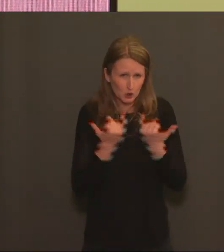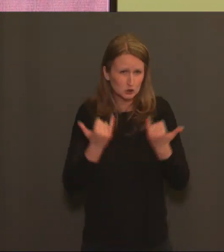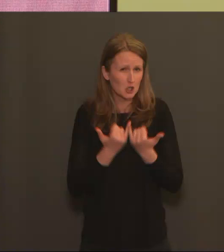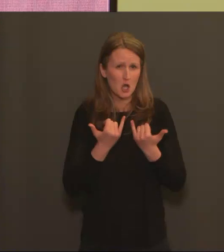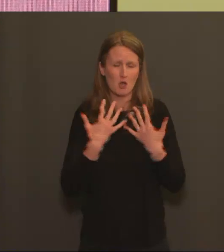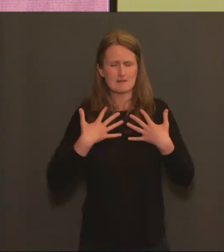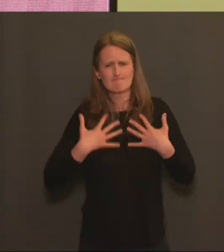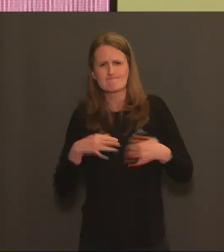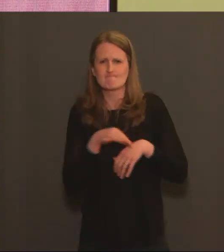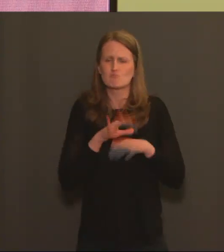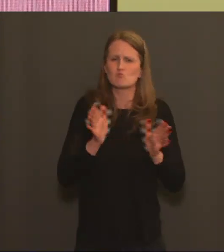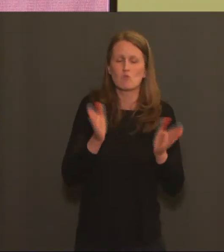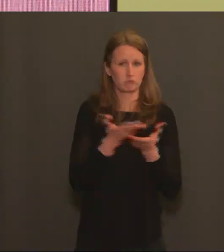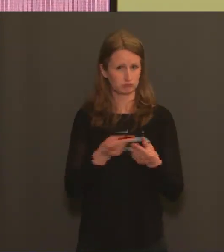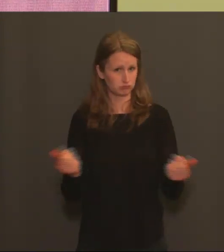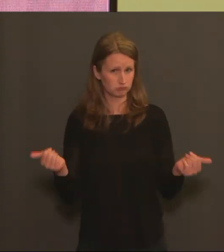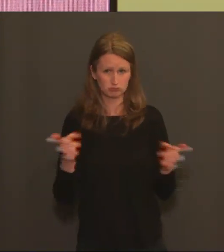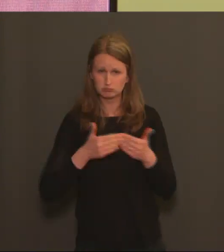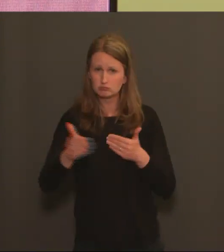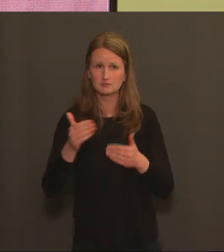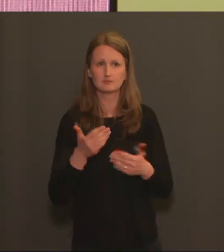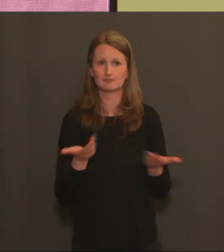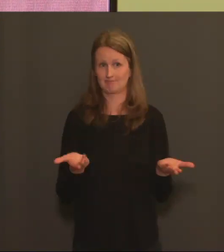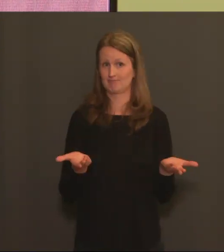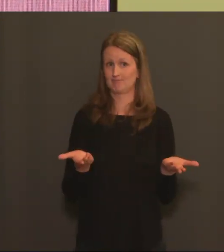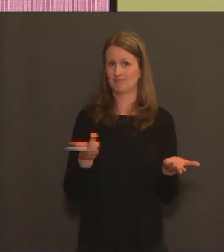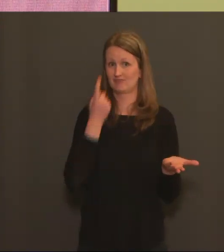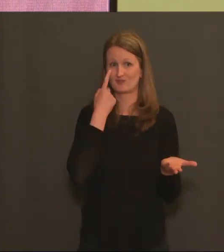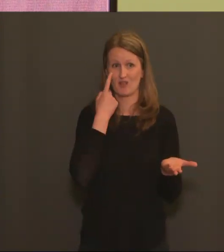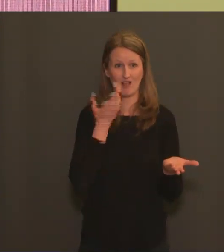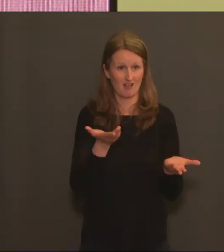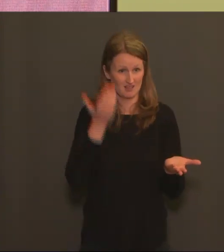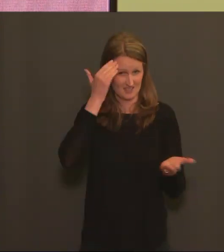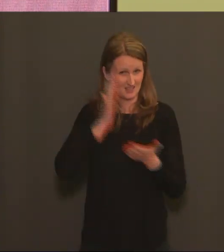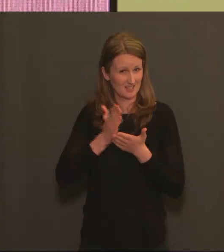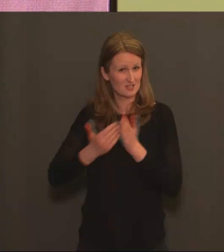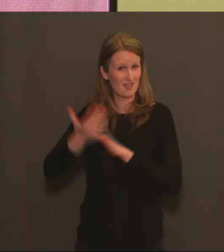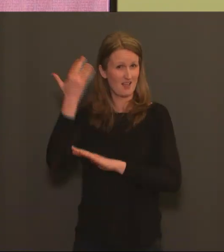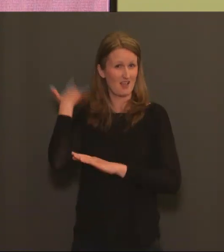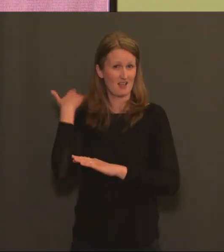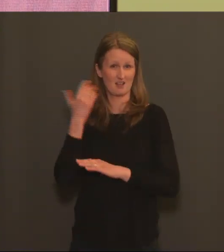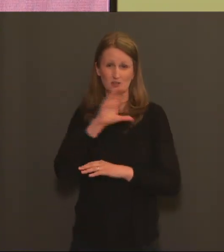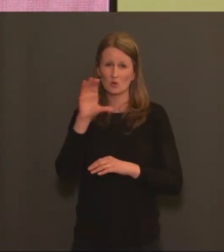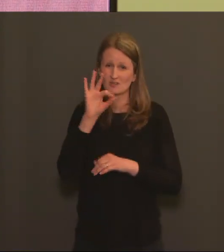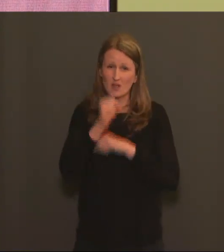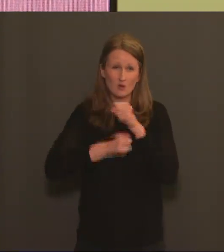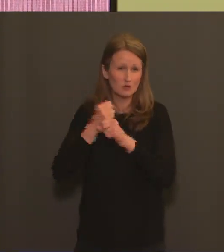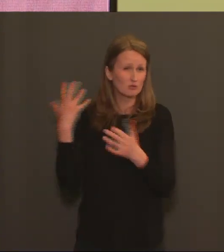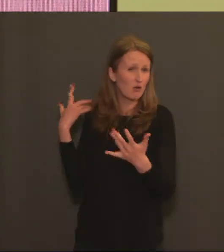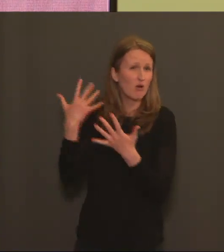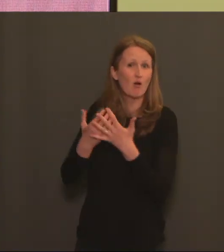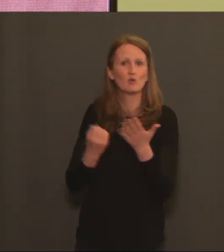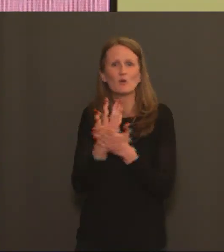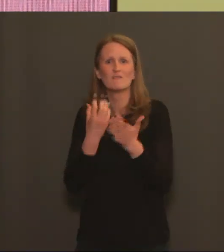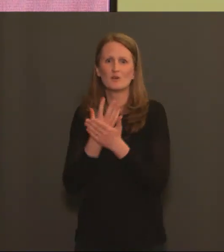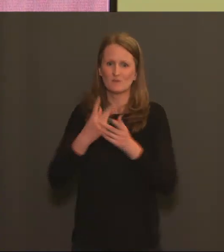sur la vaccination maintenant, avec des dizaines de vaccins qui ont été mis au point depuis une 50aine d'années, et nous savons que les effets